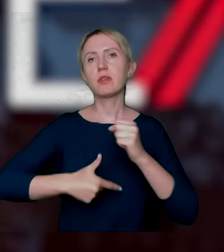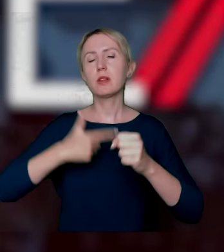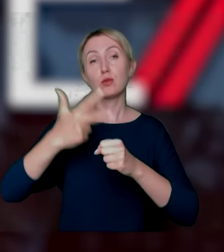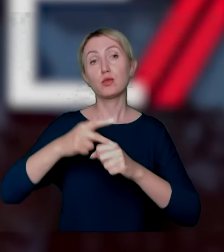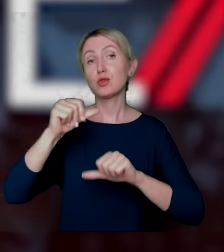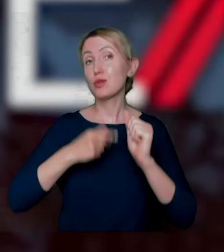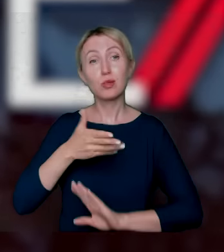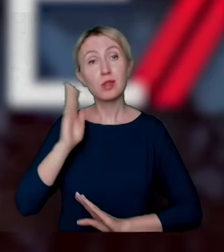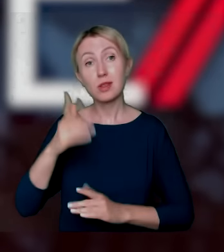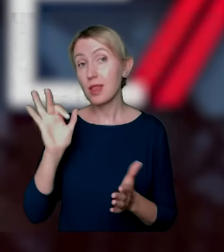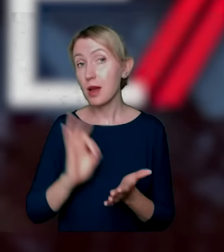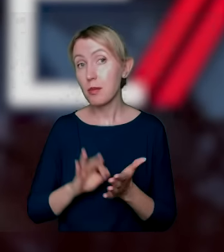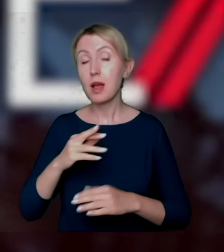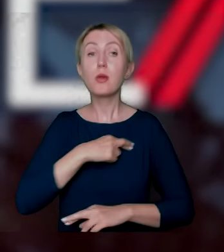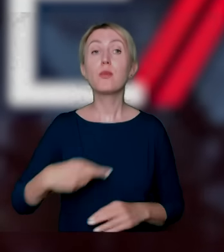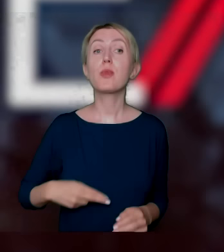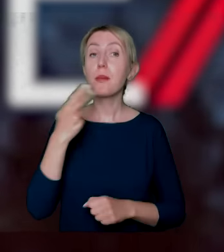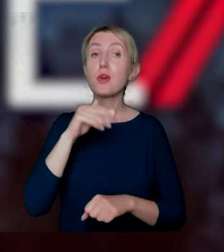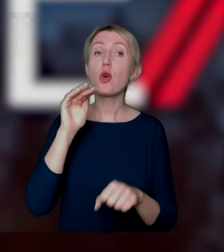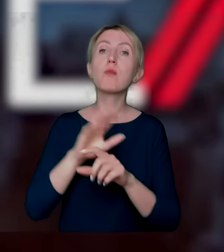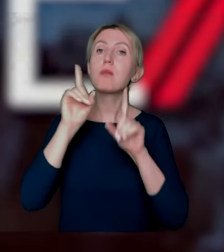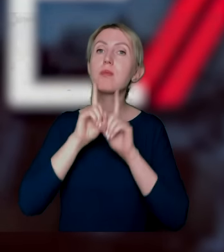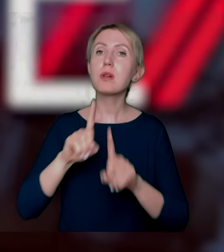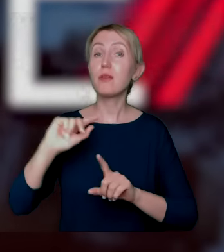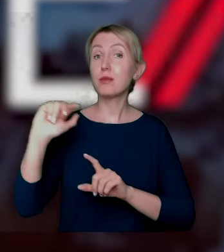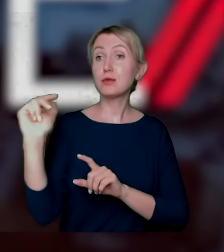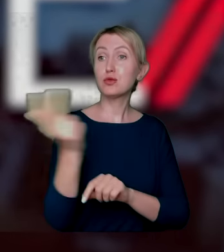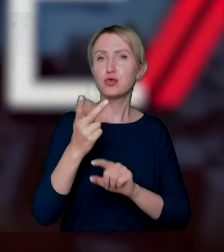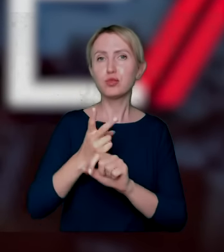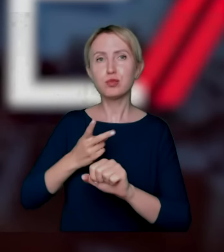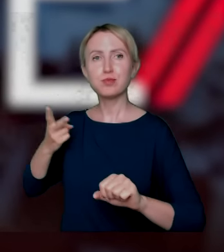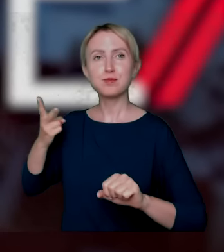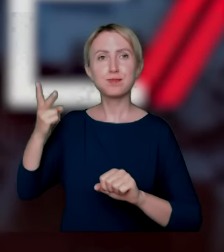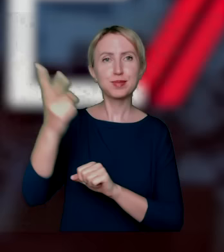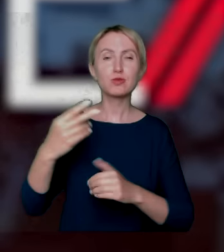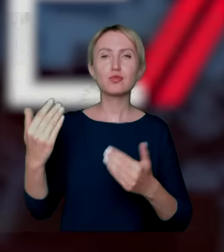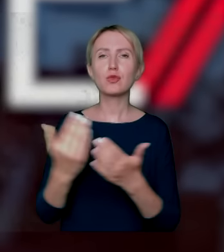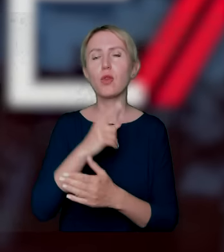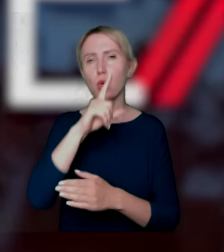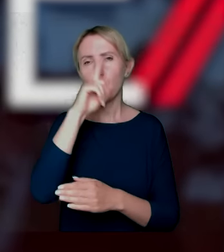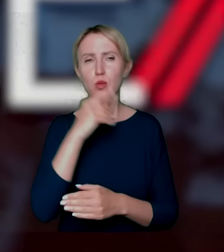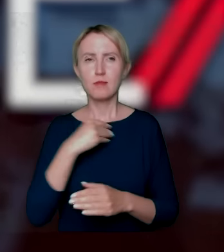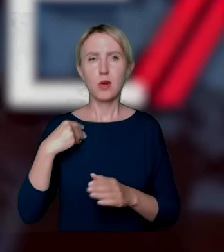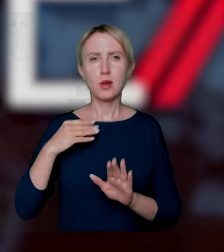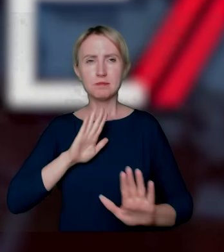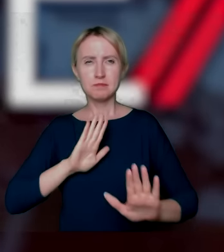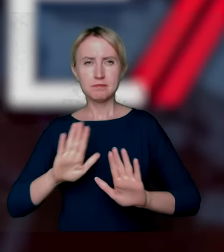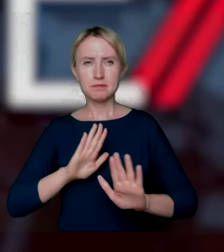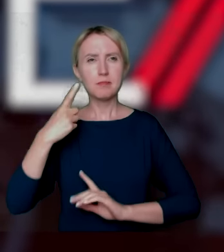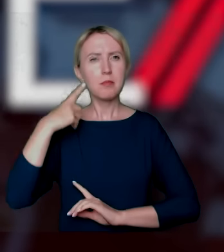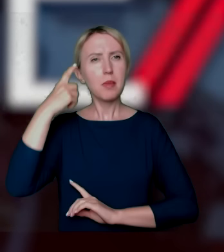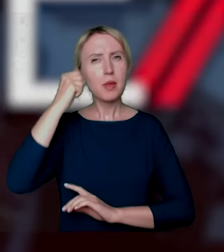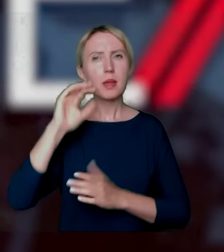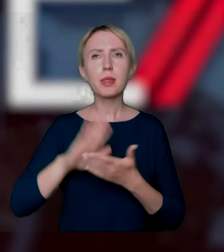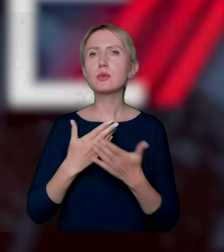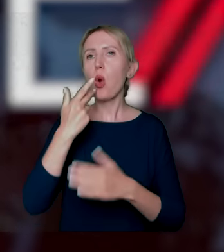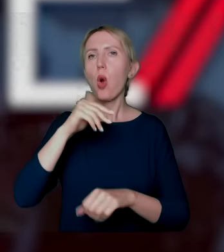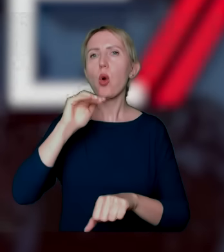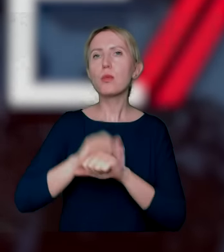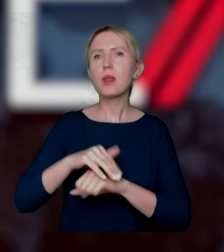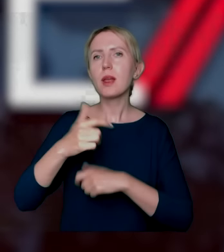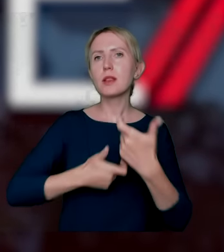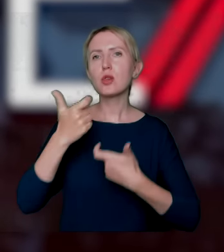zapomnieć. Premier obiecał za to prawdziwy trójskok w nowoczesność. Polacy podchodzą do niego z rezerwą, pamiętając choćby o obietnicach zawartych w